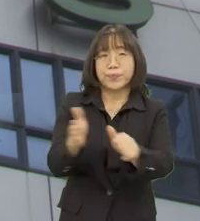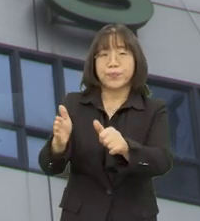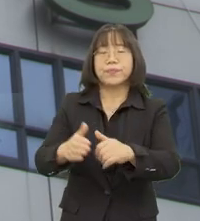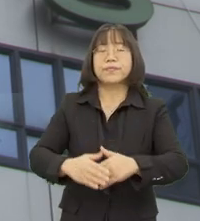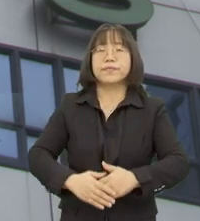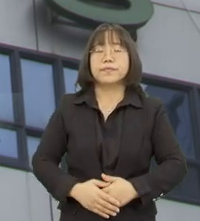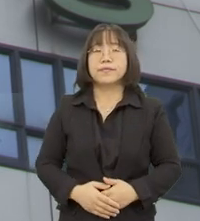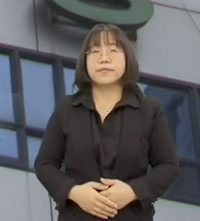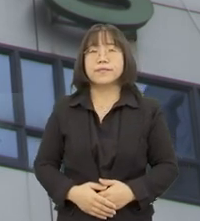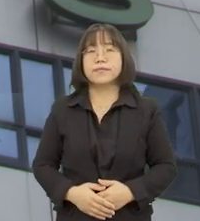됩니다